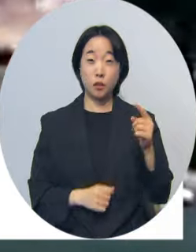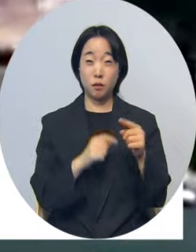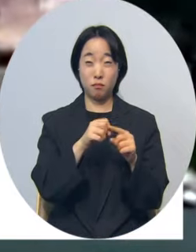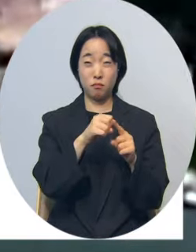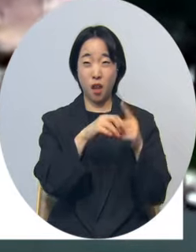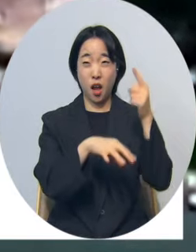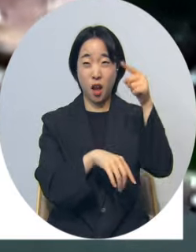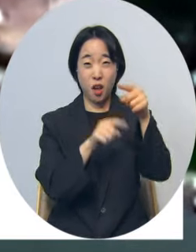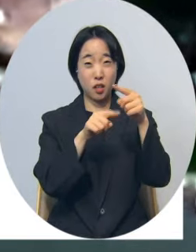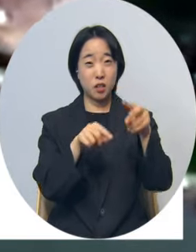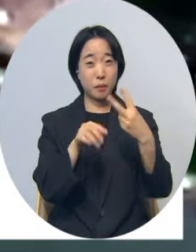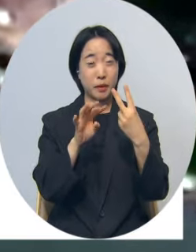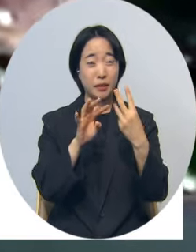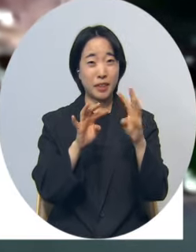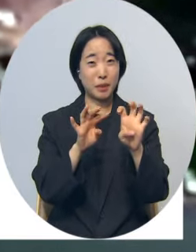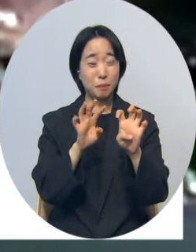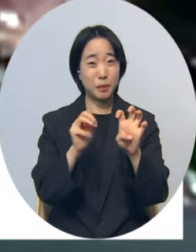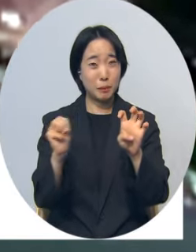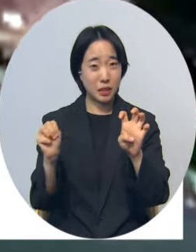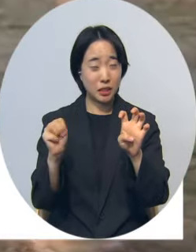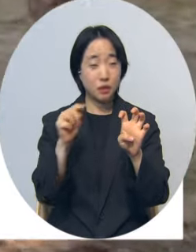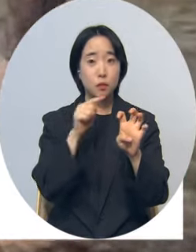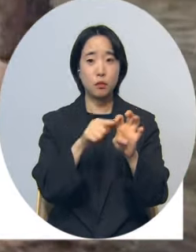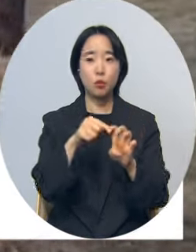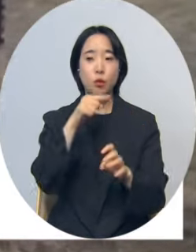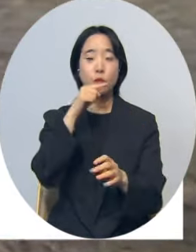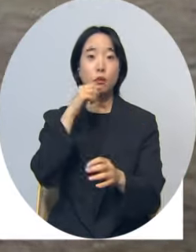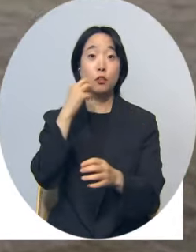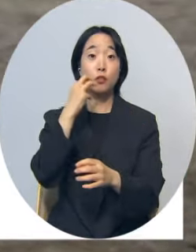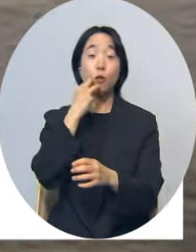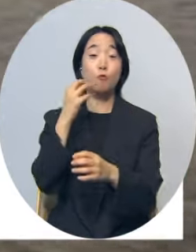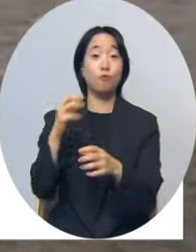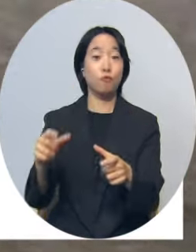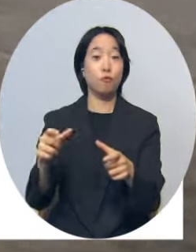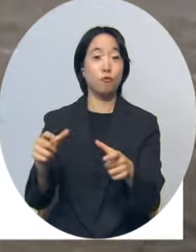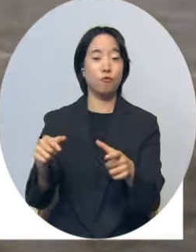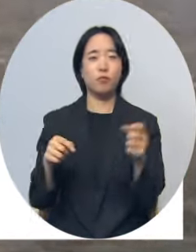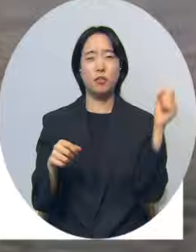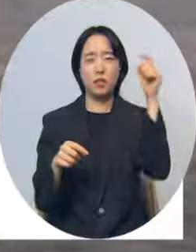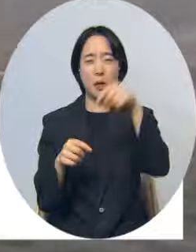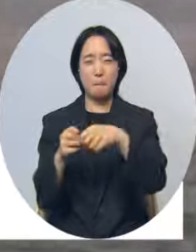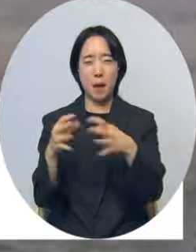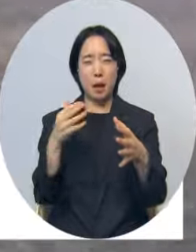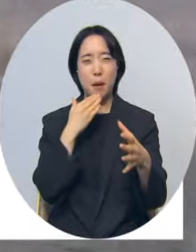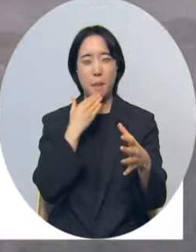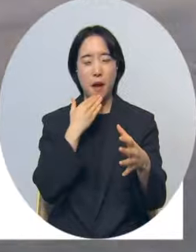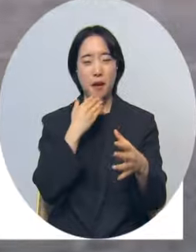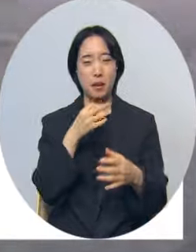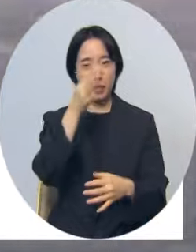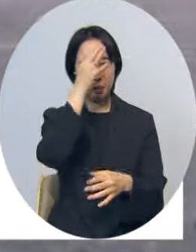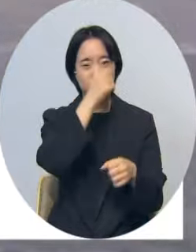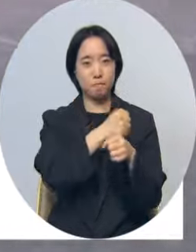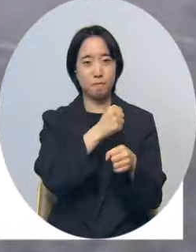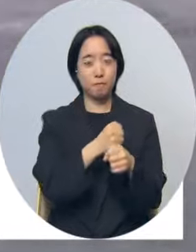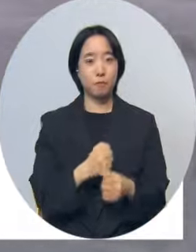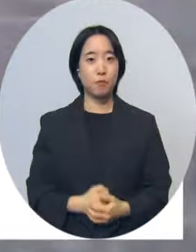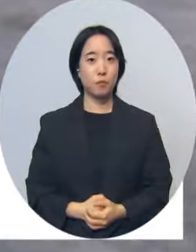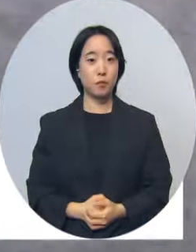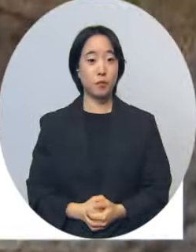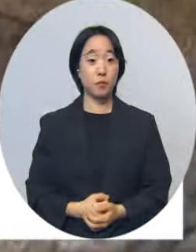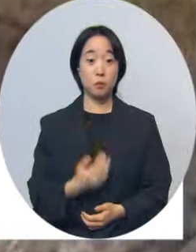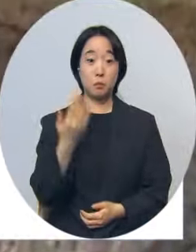방사포는 수도권을 위협하는 장사정포로 북한은 앞서 지난 2월 유도 기능을 갖춘 신형